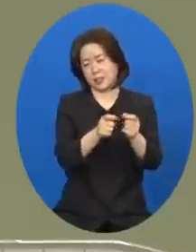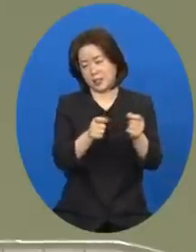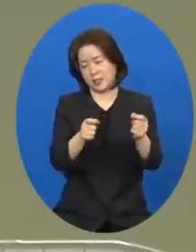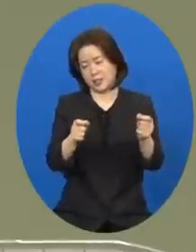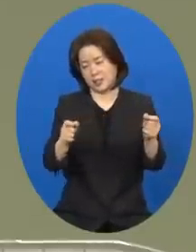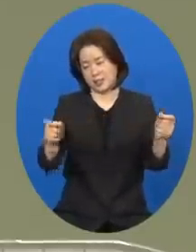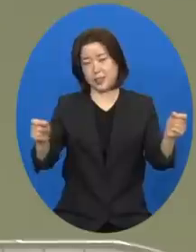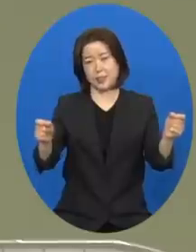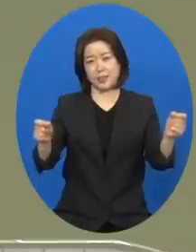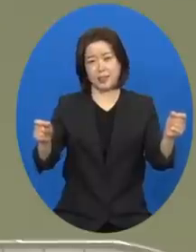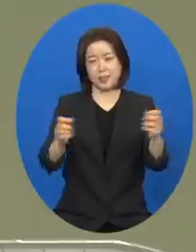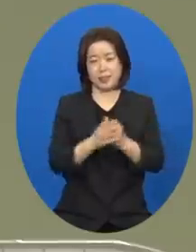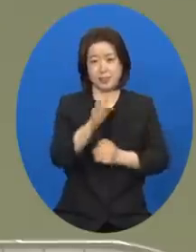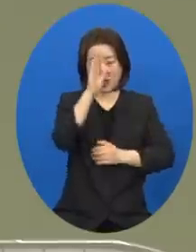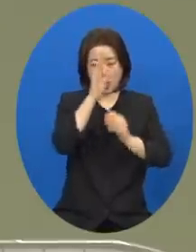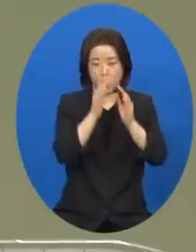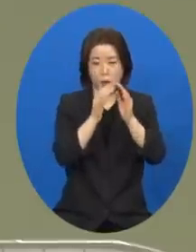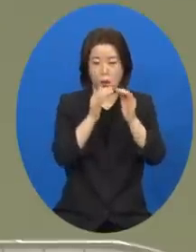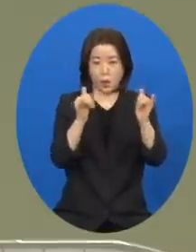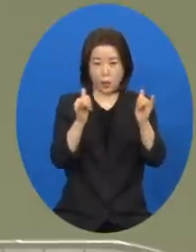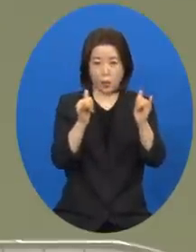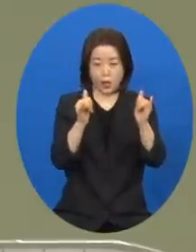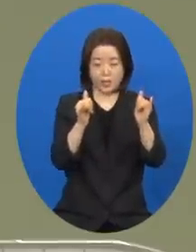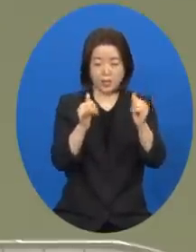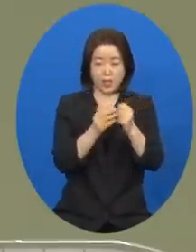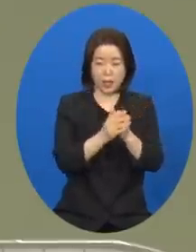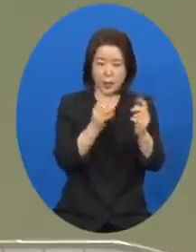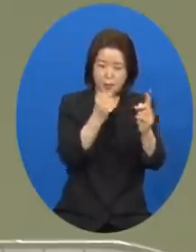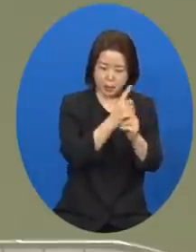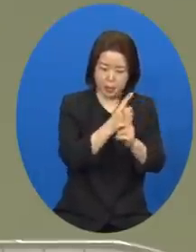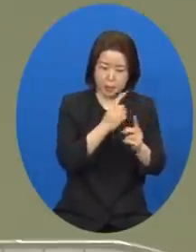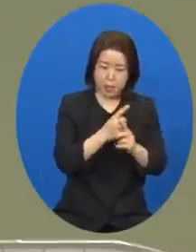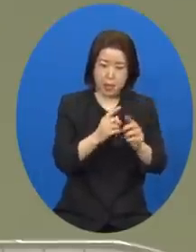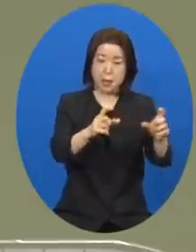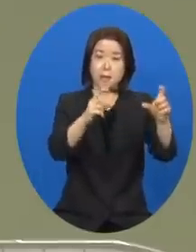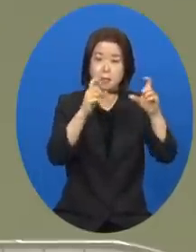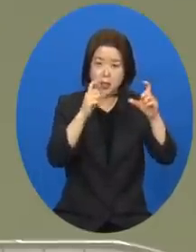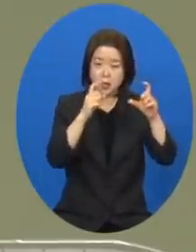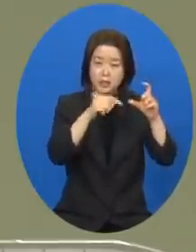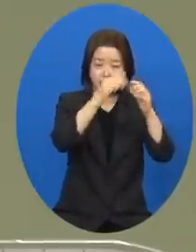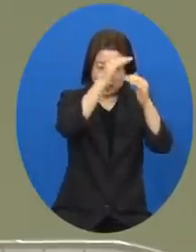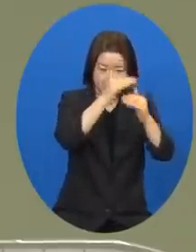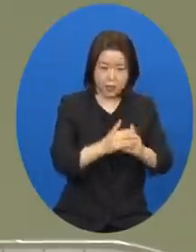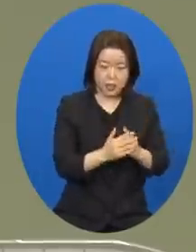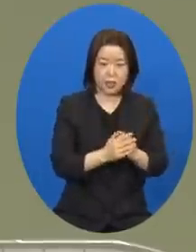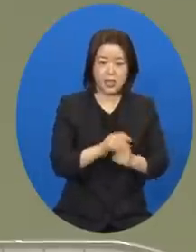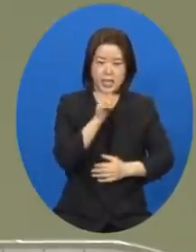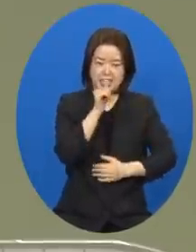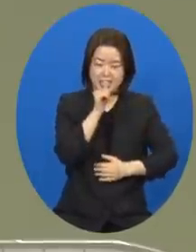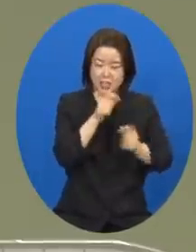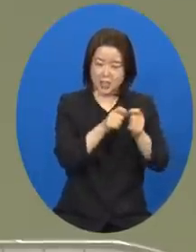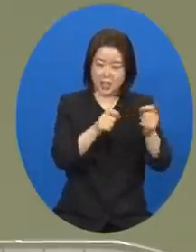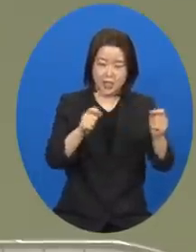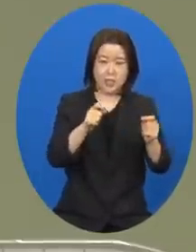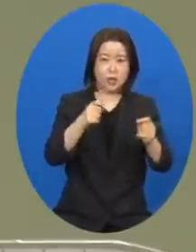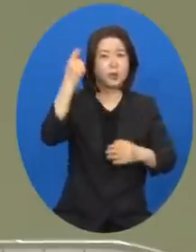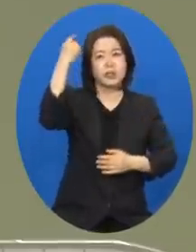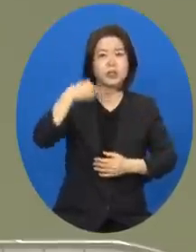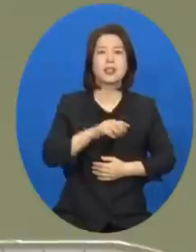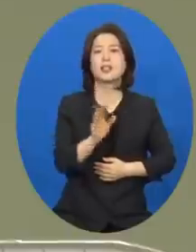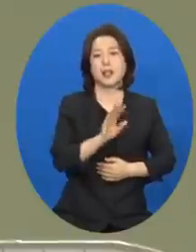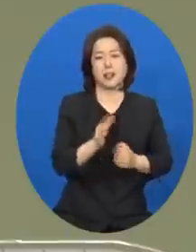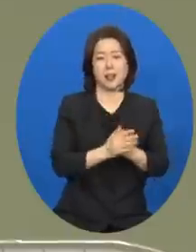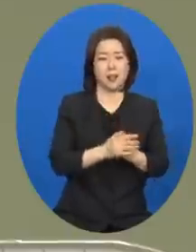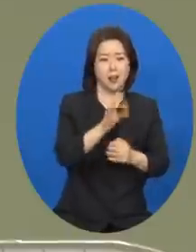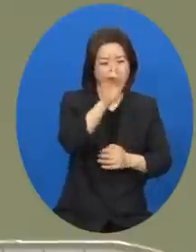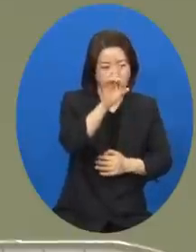그 환자가 치유되었다는 판정을 받는 과정이 절대로 길다고 느껴지지 않는